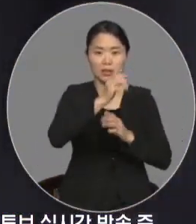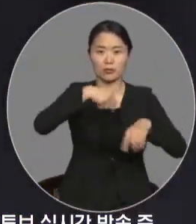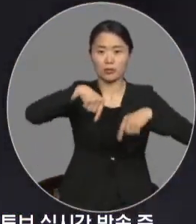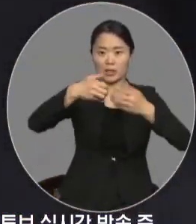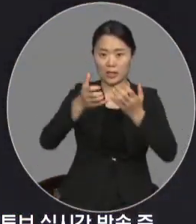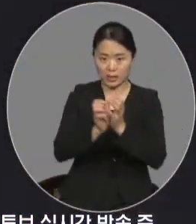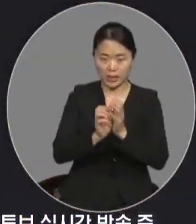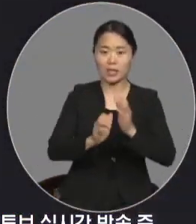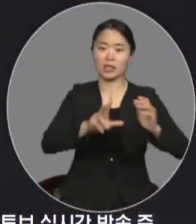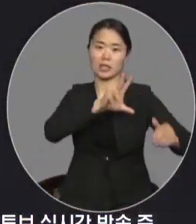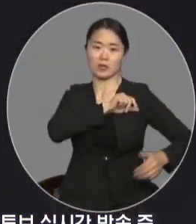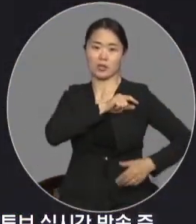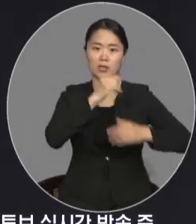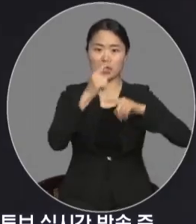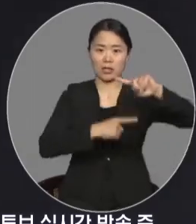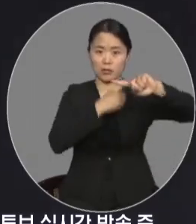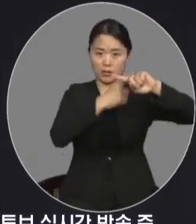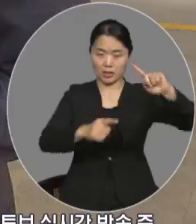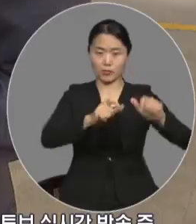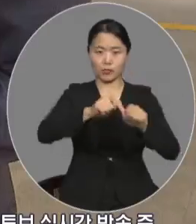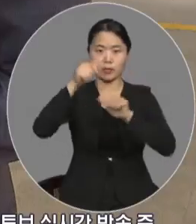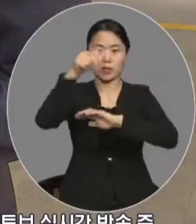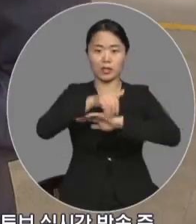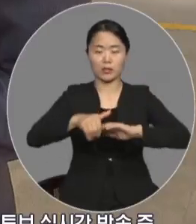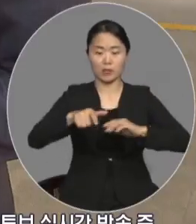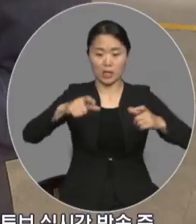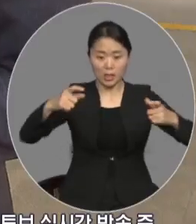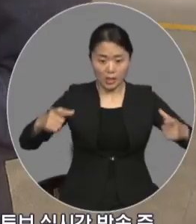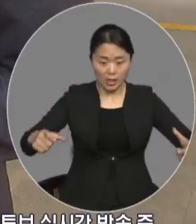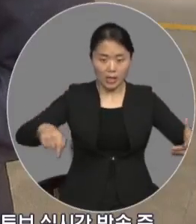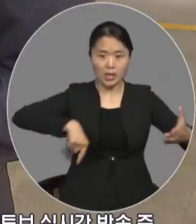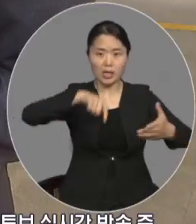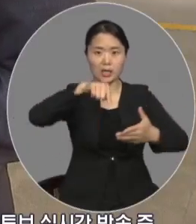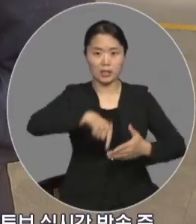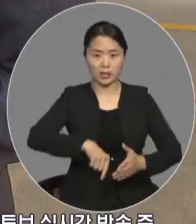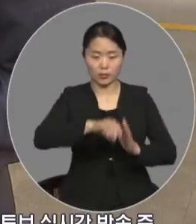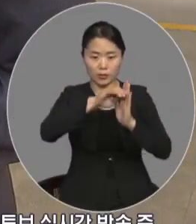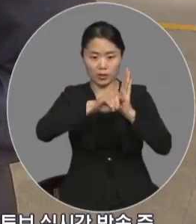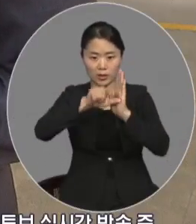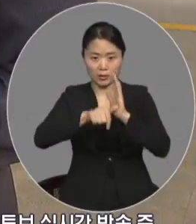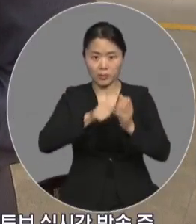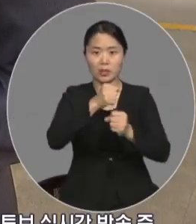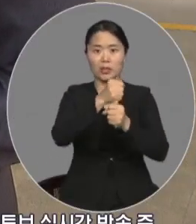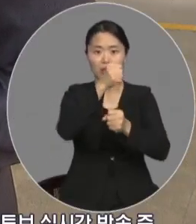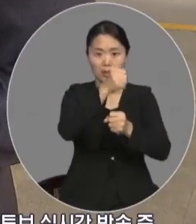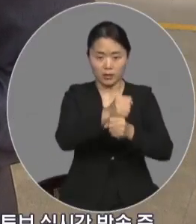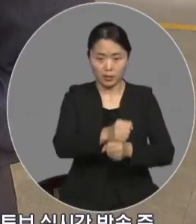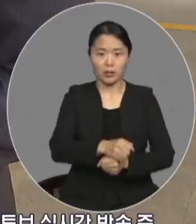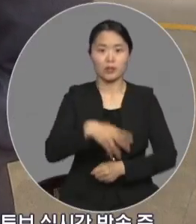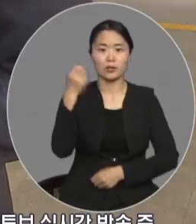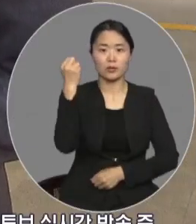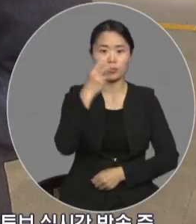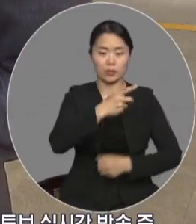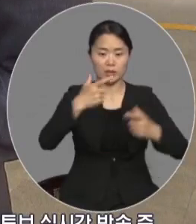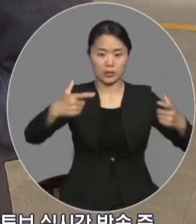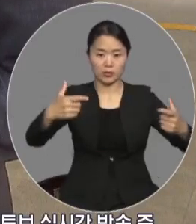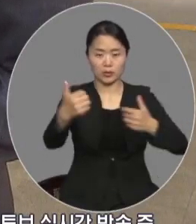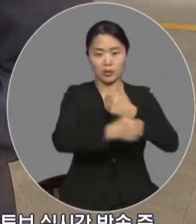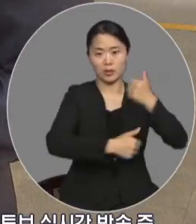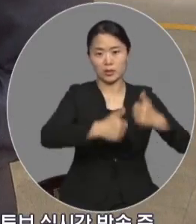선출될 예정입니다. 지역 여권은 시의회 후반기 의장단 구성을, 야권은